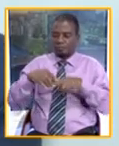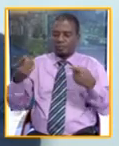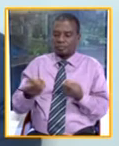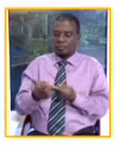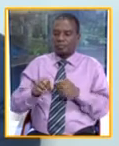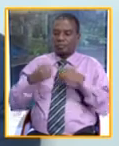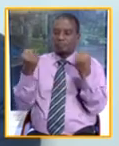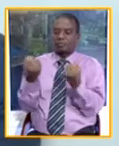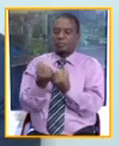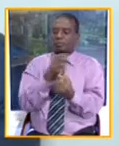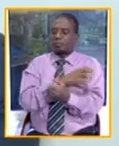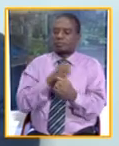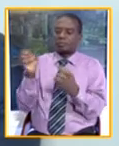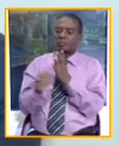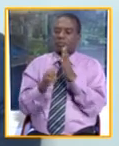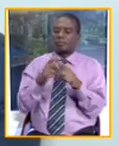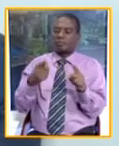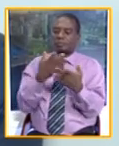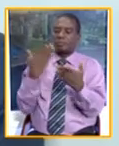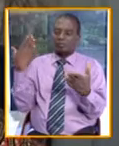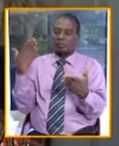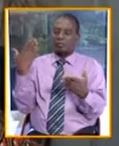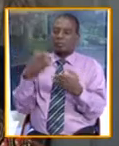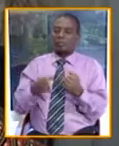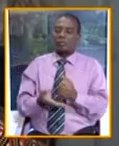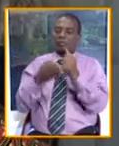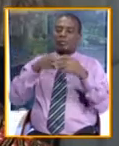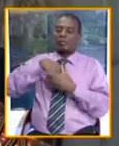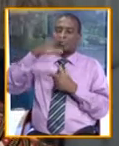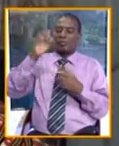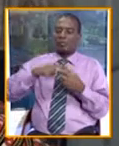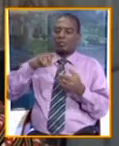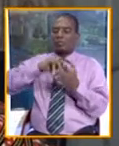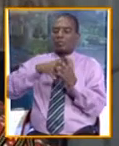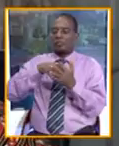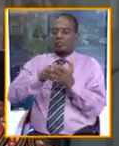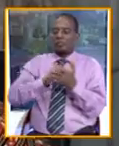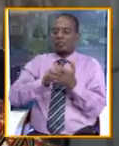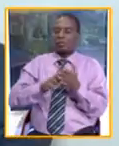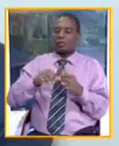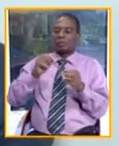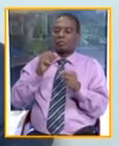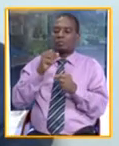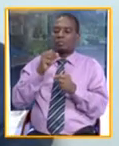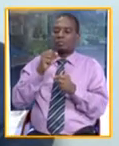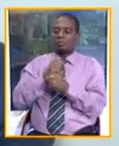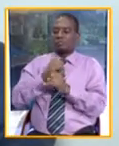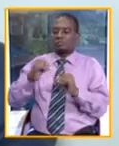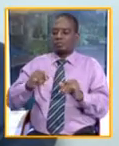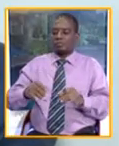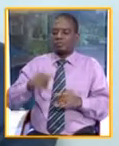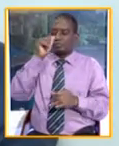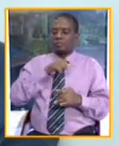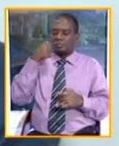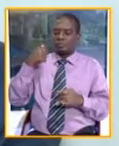socio-économique. Mais avant cela, il faut l'aider à sortir de la vulnérabilité. Des entreprises privées, des entreprises